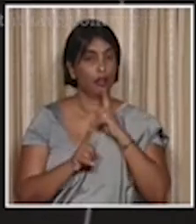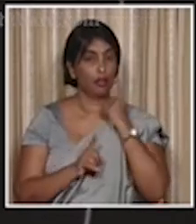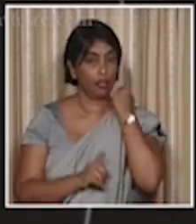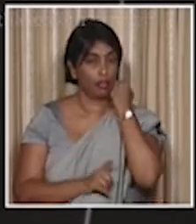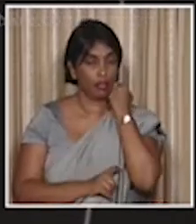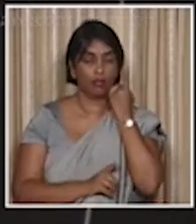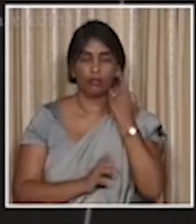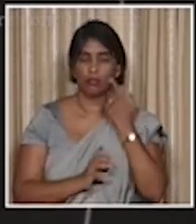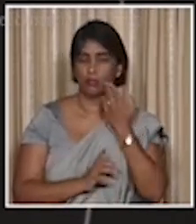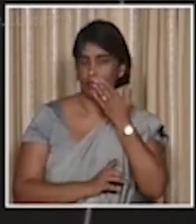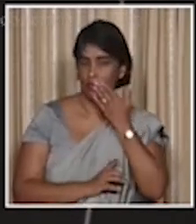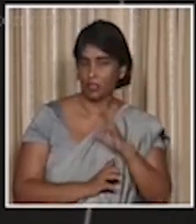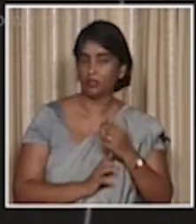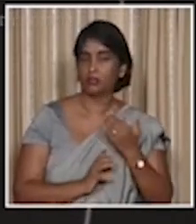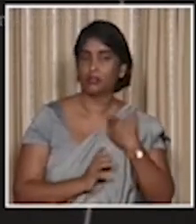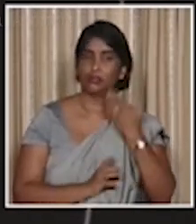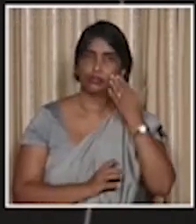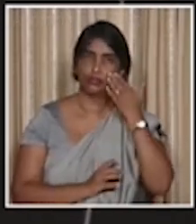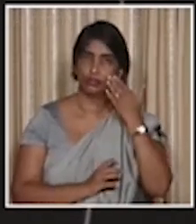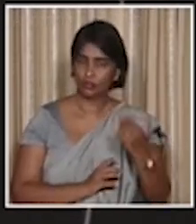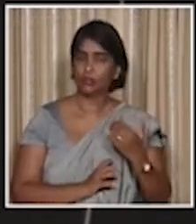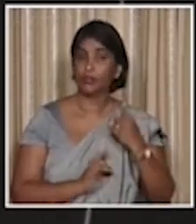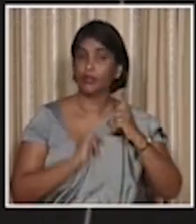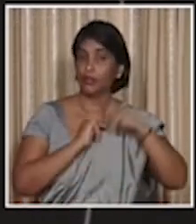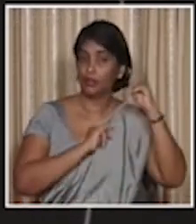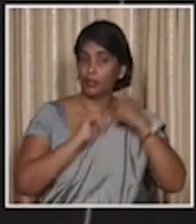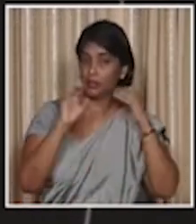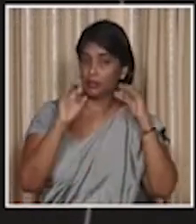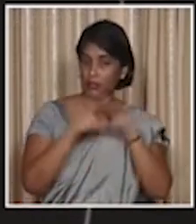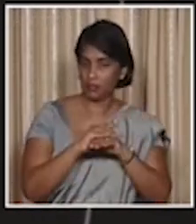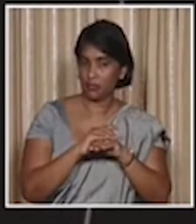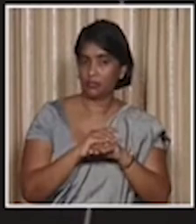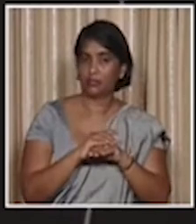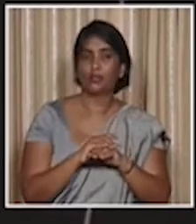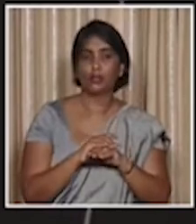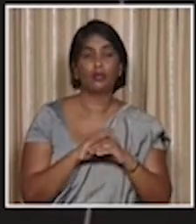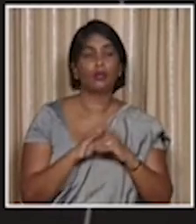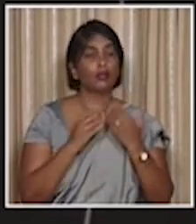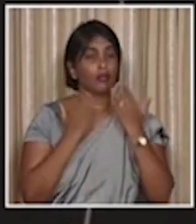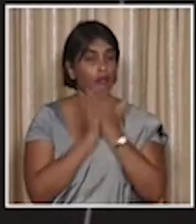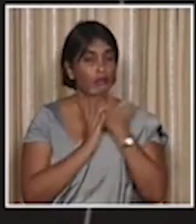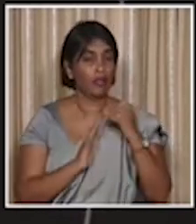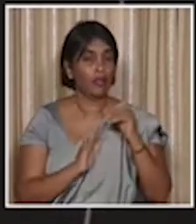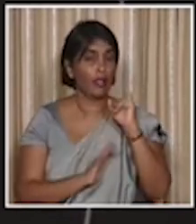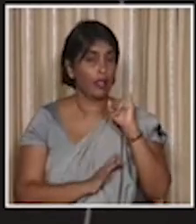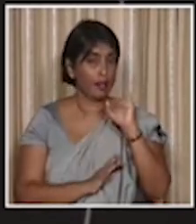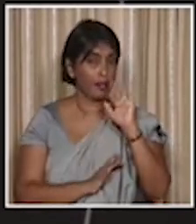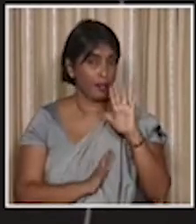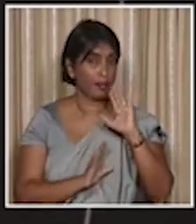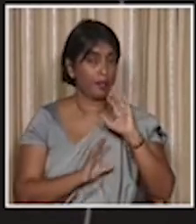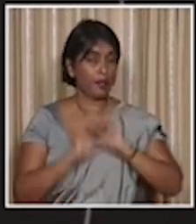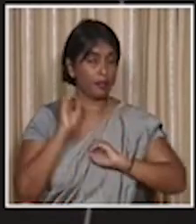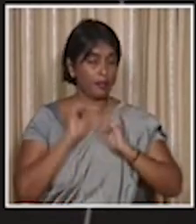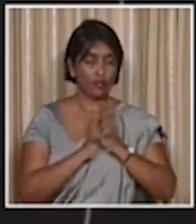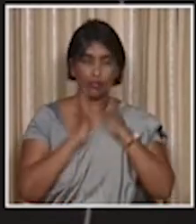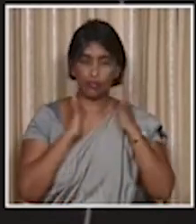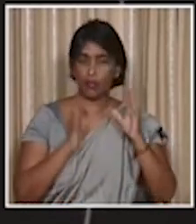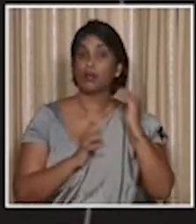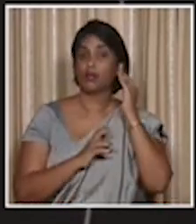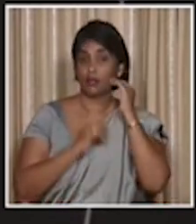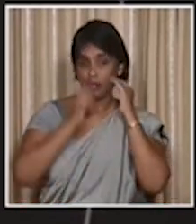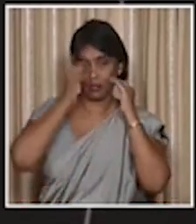බුද්ධියෙන් උගත්කමින් අපි දකිනවා විශ්වවිද්‍යාලවලට ගිහින් එළියට එන්න 65%කට වැඩි